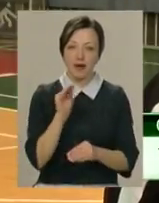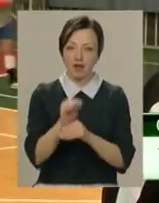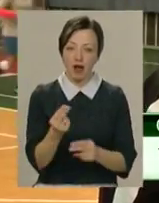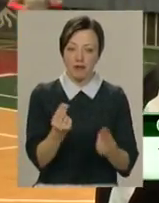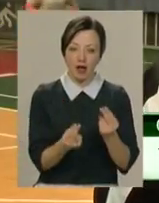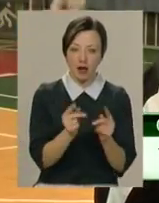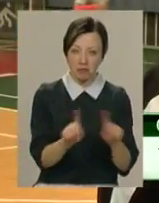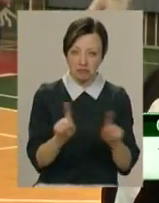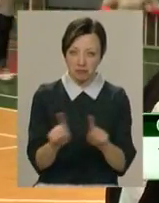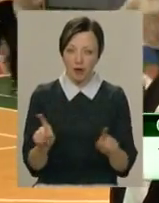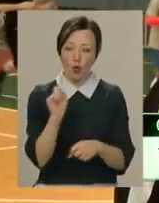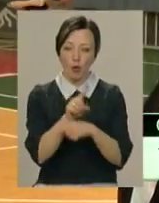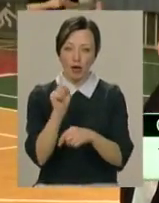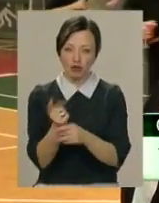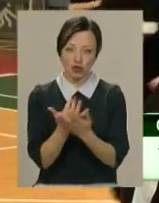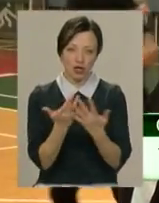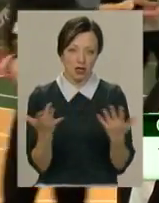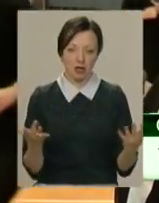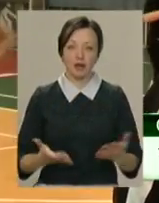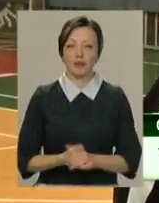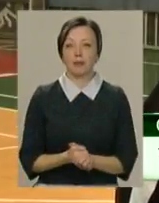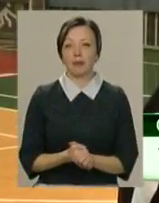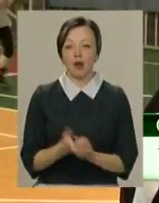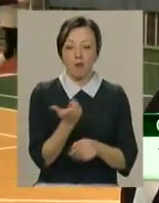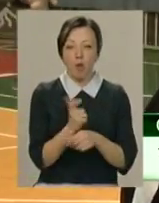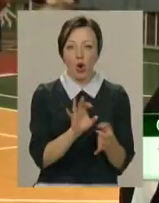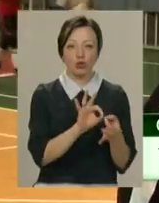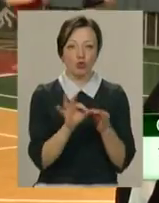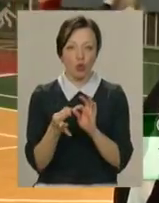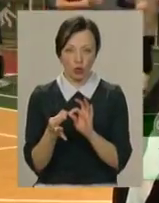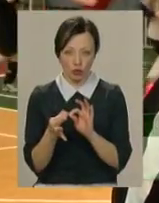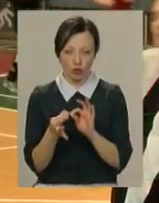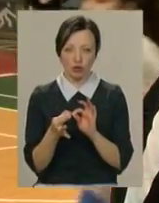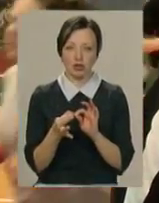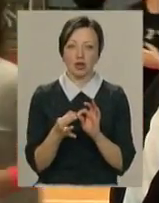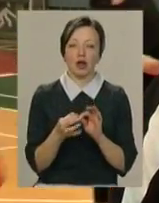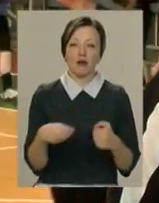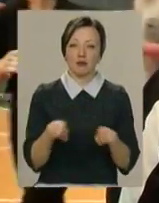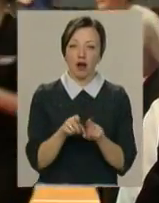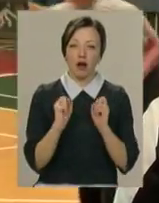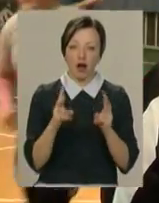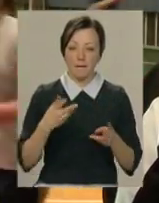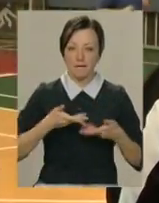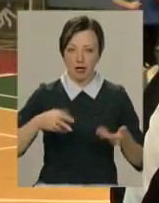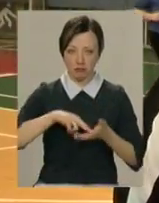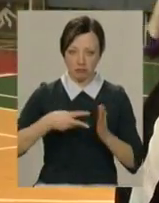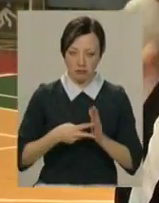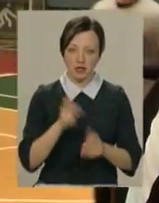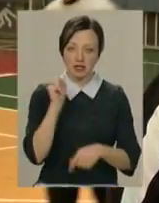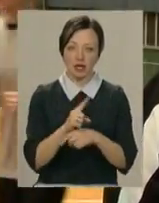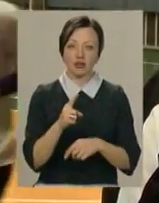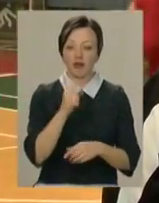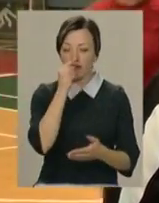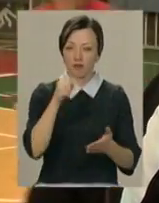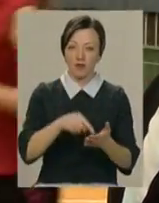і ми додаємо і упражнення, вже більш складні, тому що так як ми йдемо по плану, задача